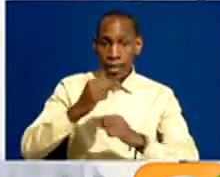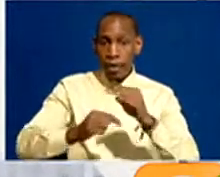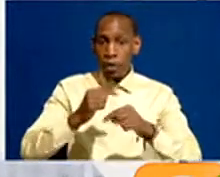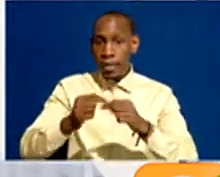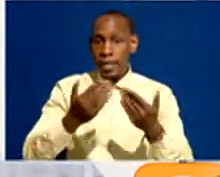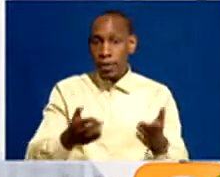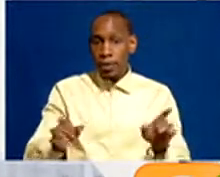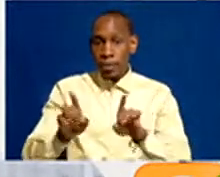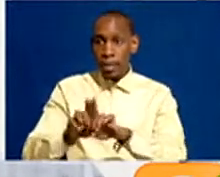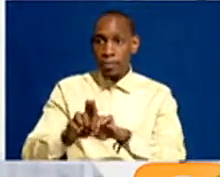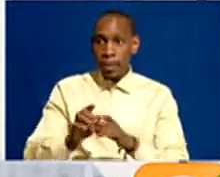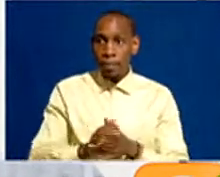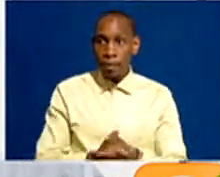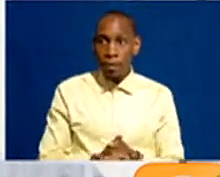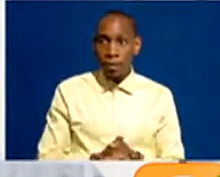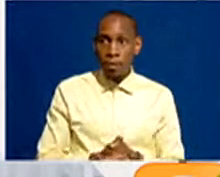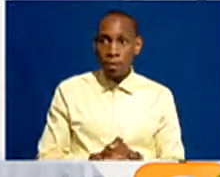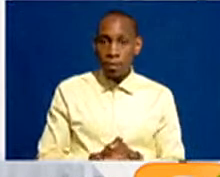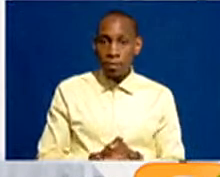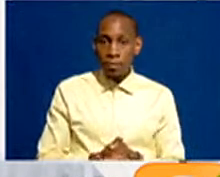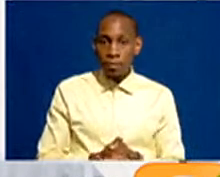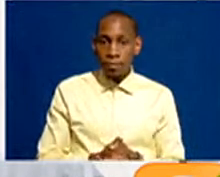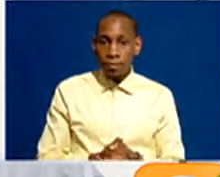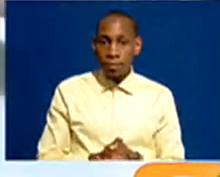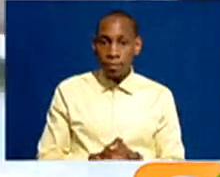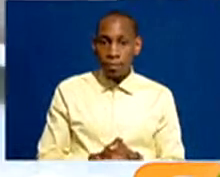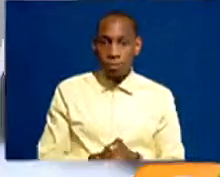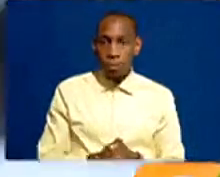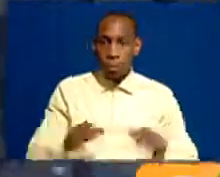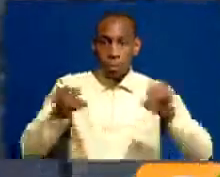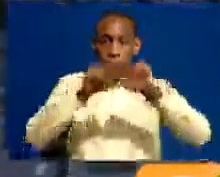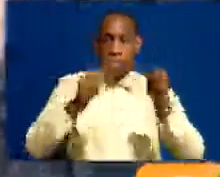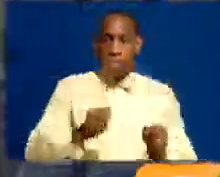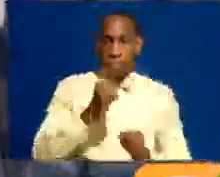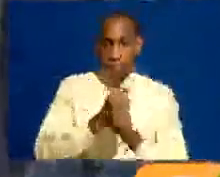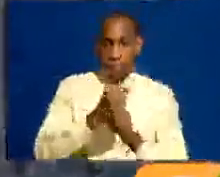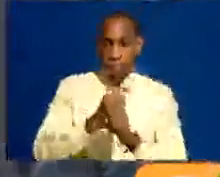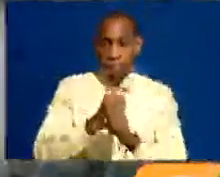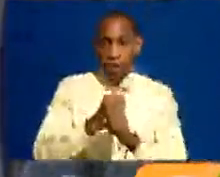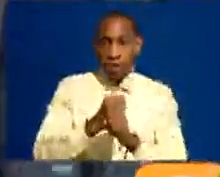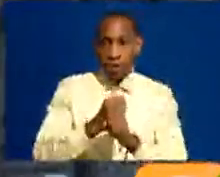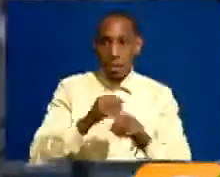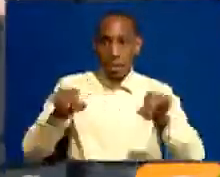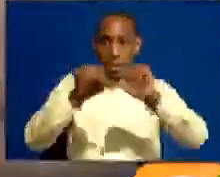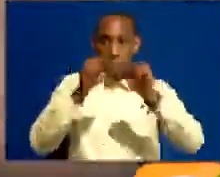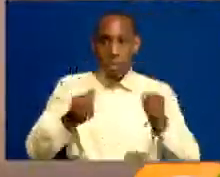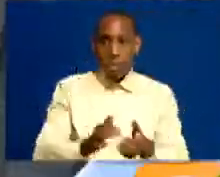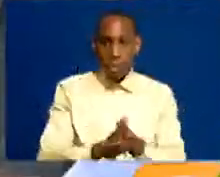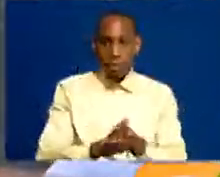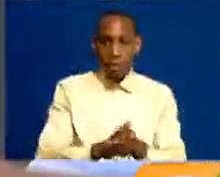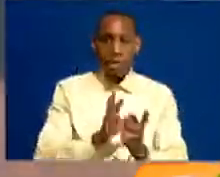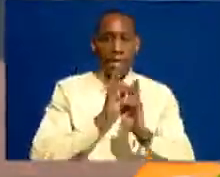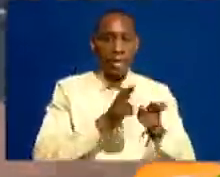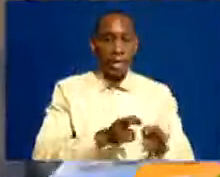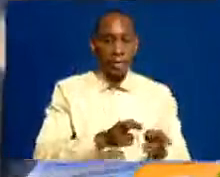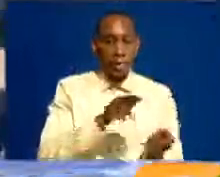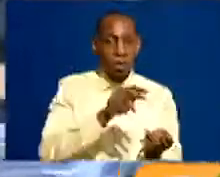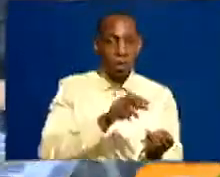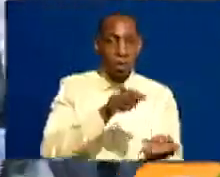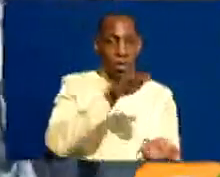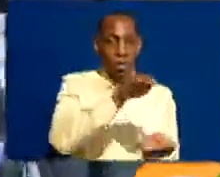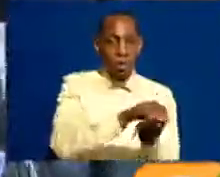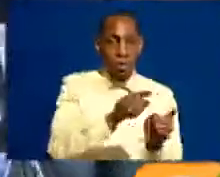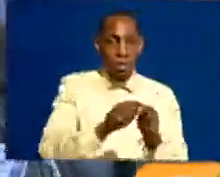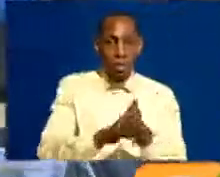zinaendelea, na ile kitu huyu inanisaidia sana ni juu niko na system ya kufanya hiyo kazi. Niko na system yenye na feed stock yangu, niko na system ya vile